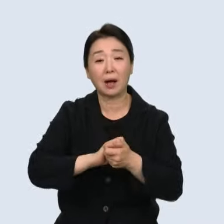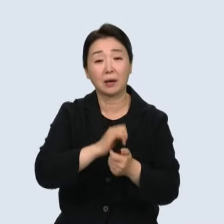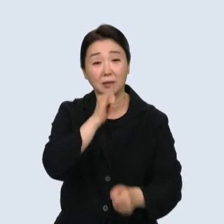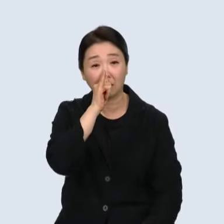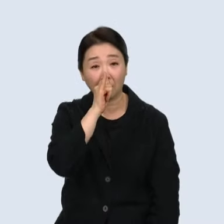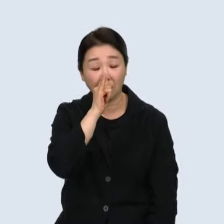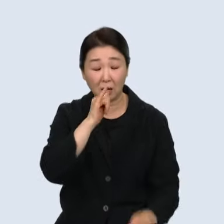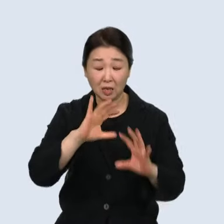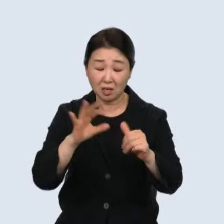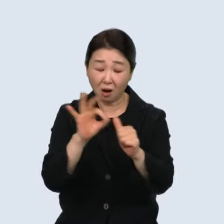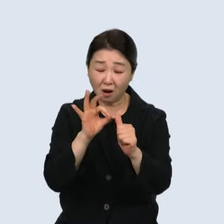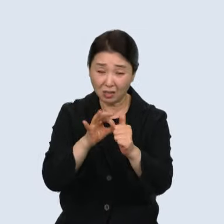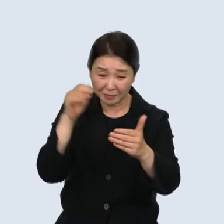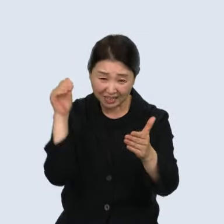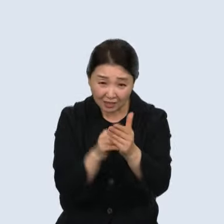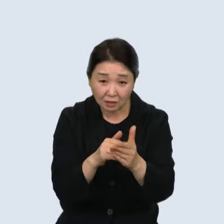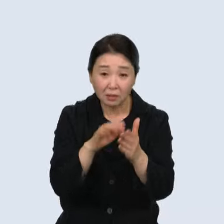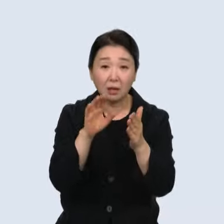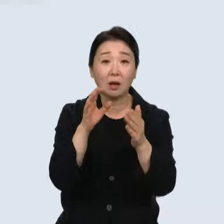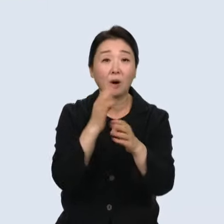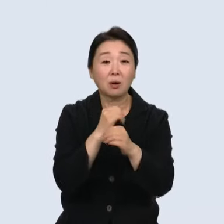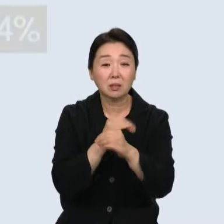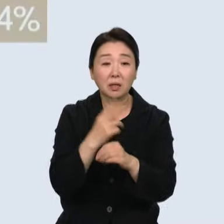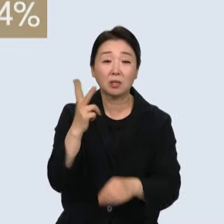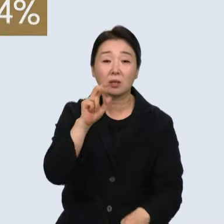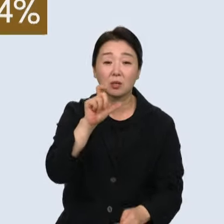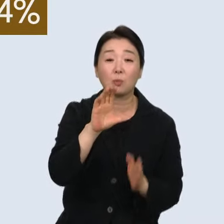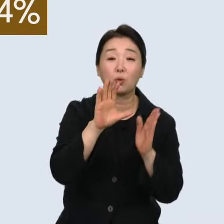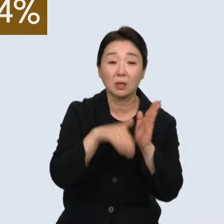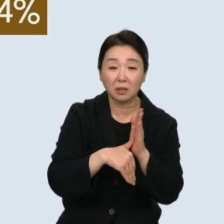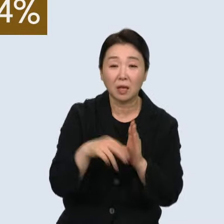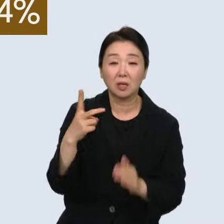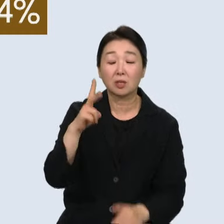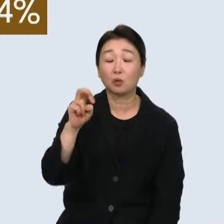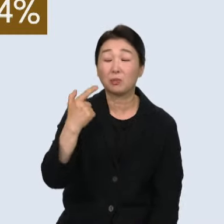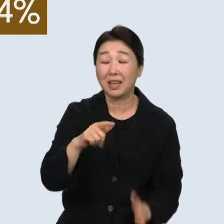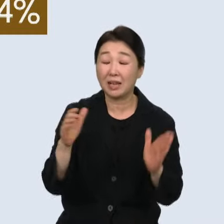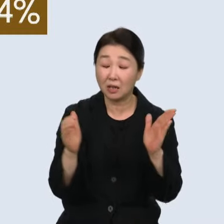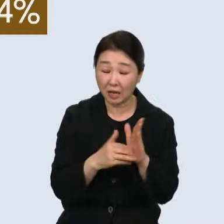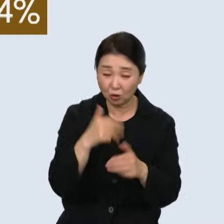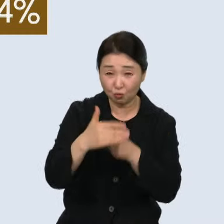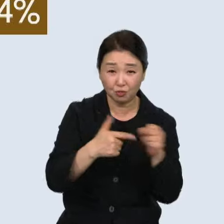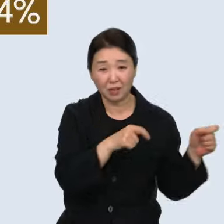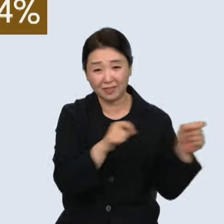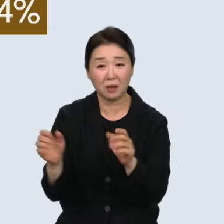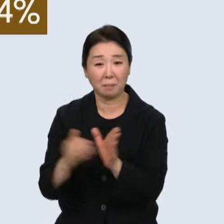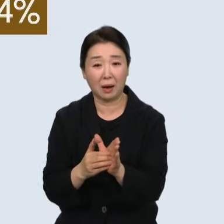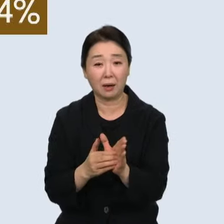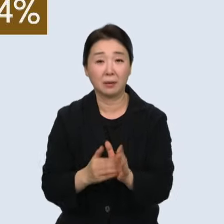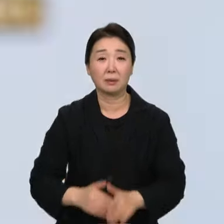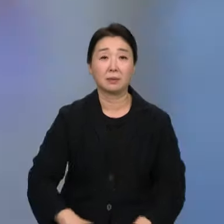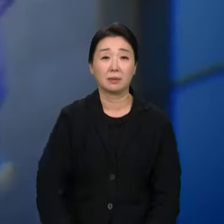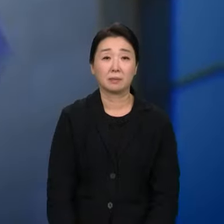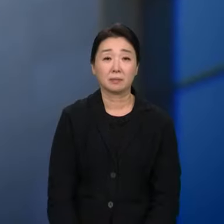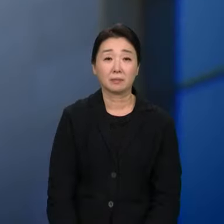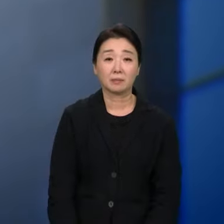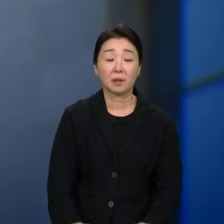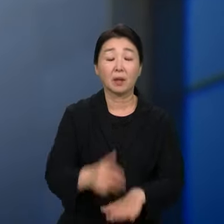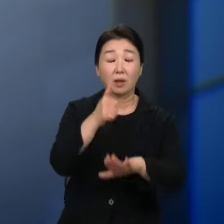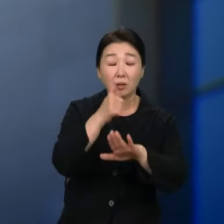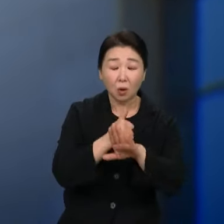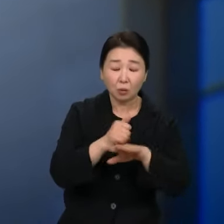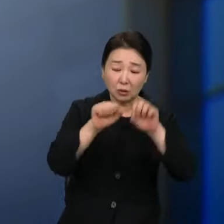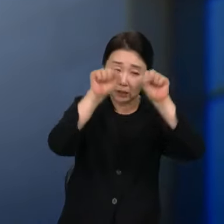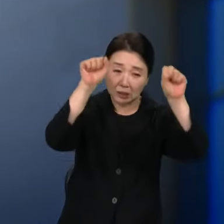연금 고갈 시점을 기존 2055년에서 2064년으로 9년 늘리는 데 그칩니다. 이 때문에